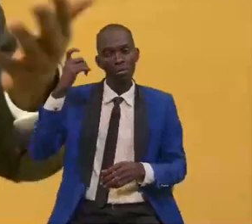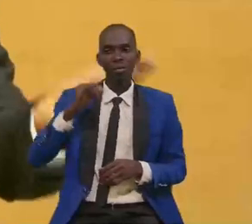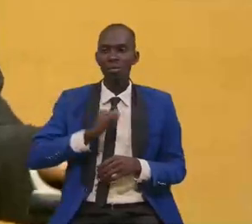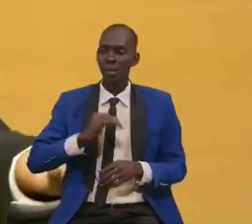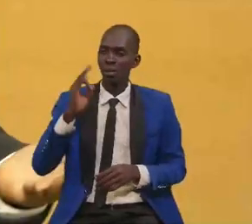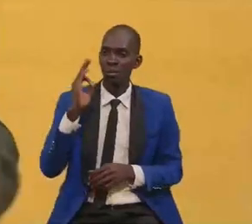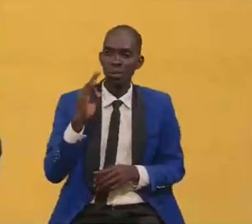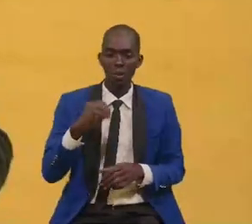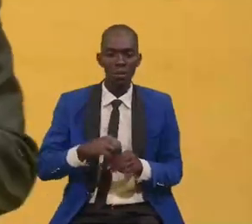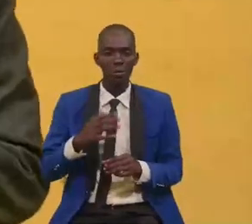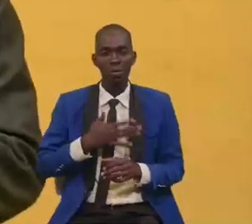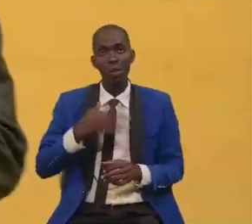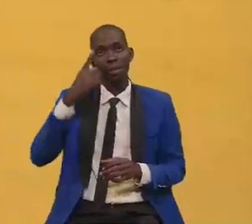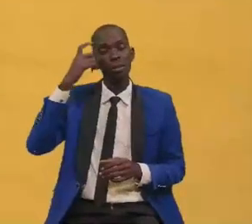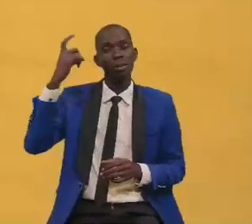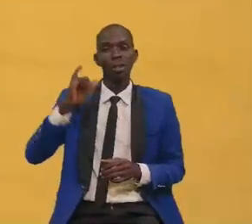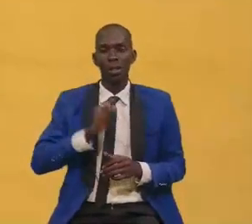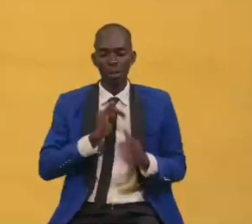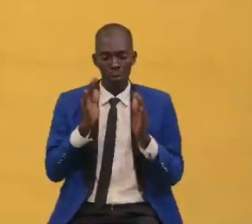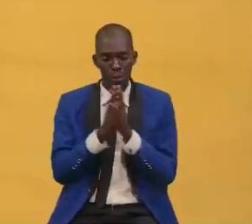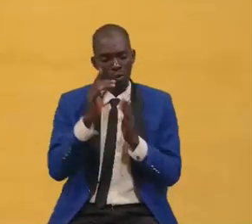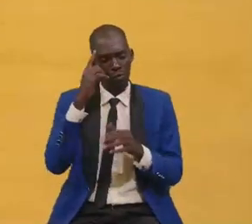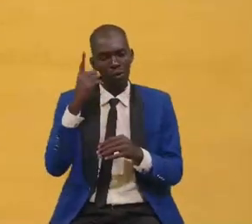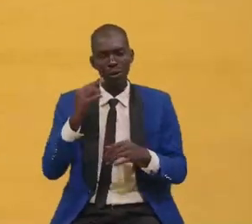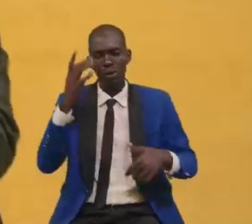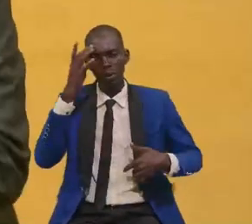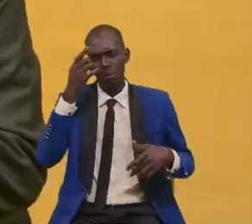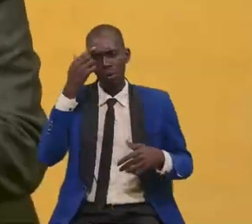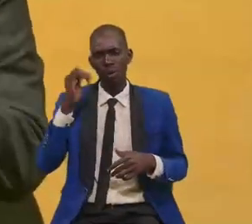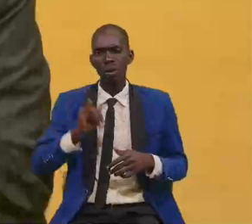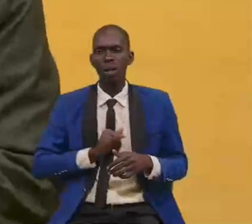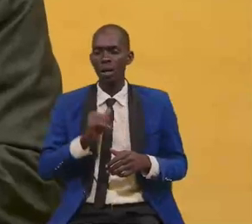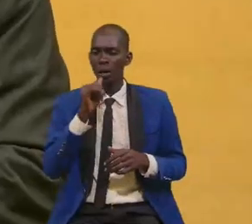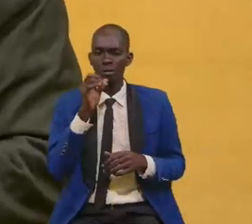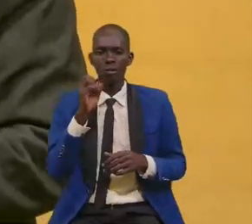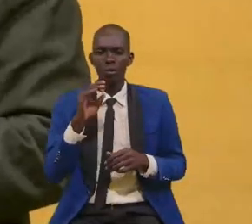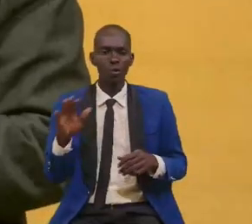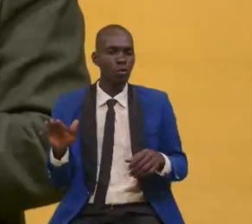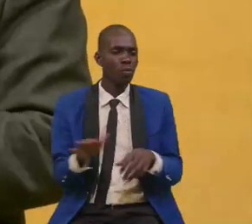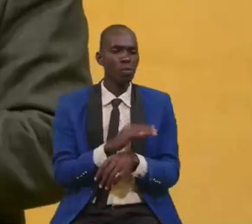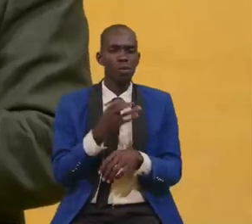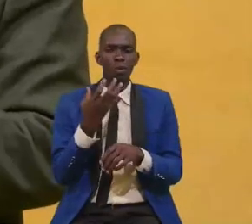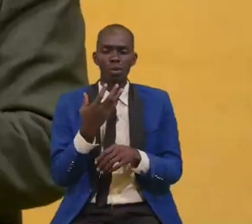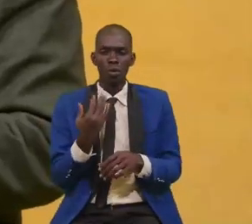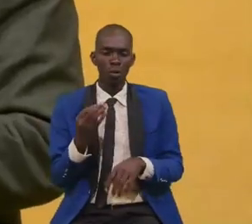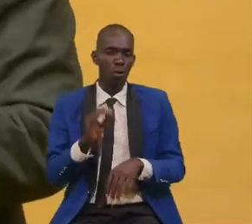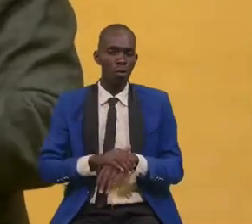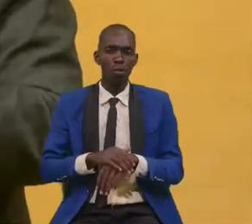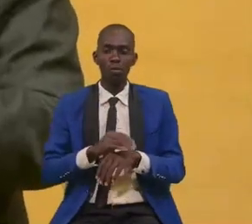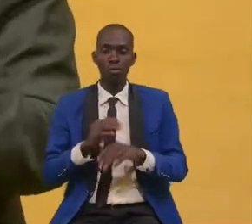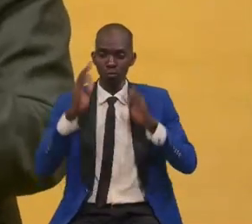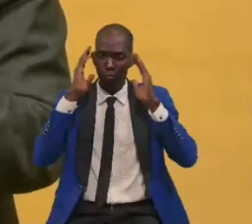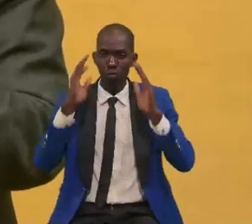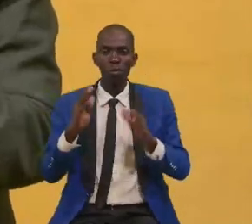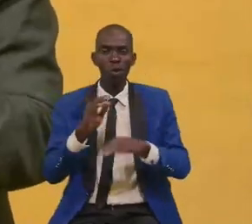mes rêves je prie pour les malades parce que je me suis tellement concentré sur ce ministère que c'est